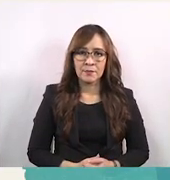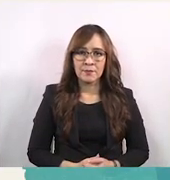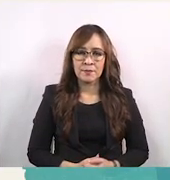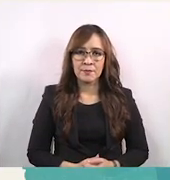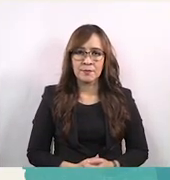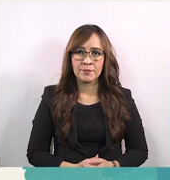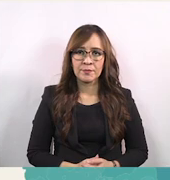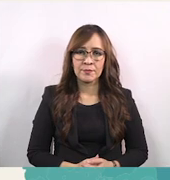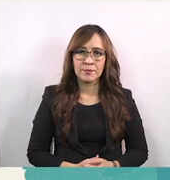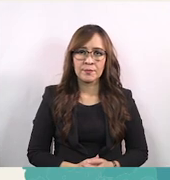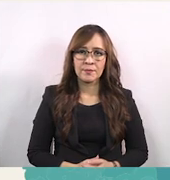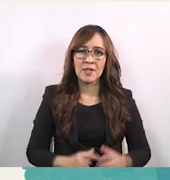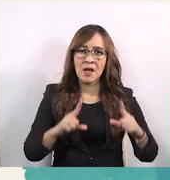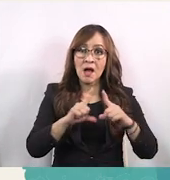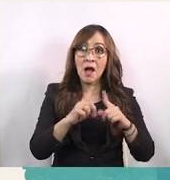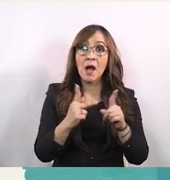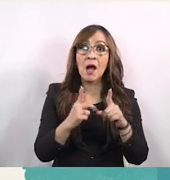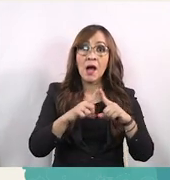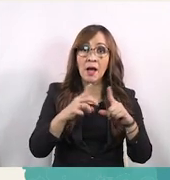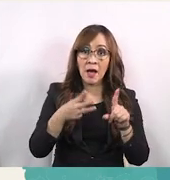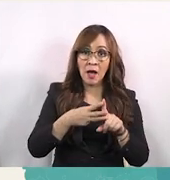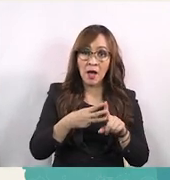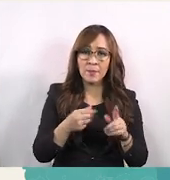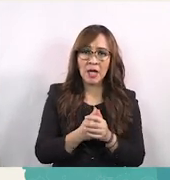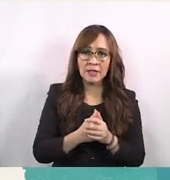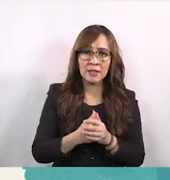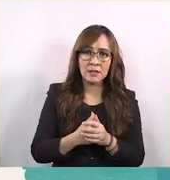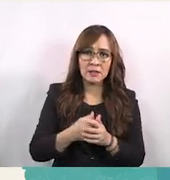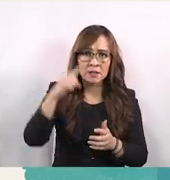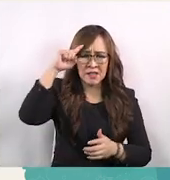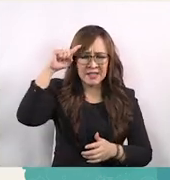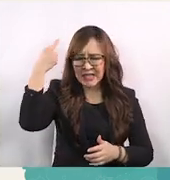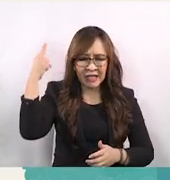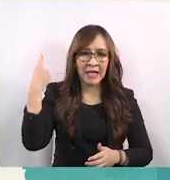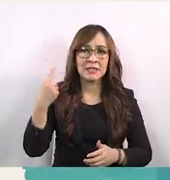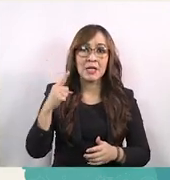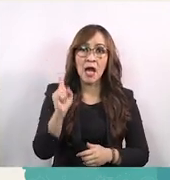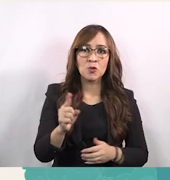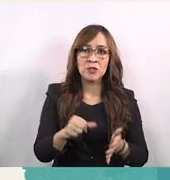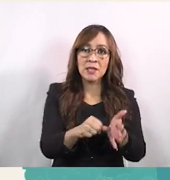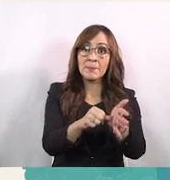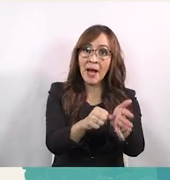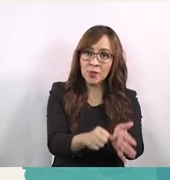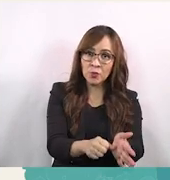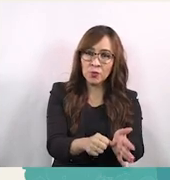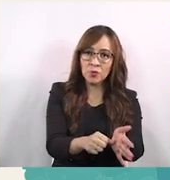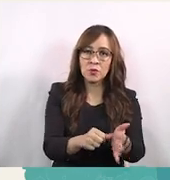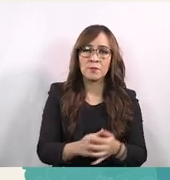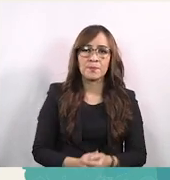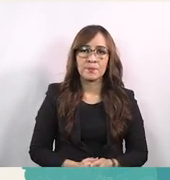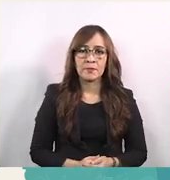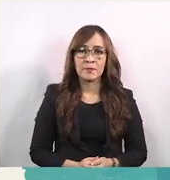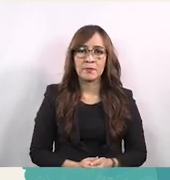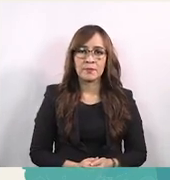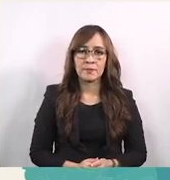Ahab lagi Panic lagi stres harusnya diajak Harusnya kan di Tolong dibantu Tapi ini justru ditenangkan